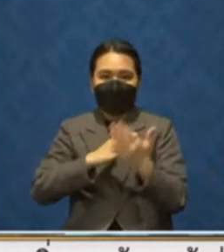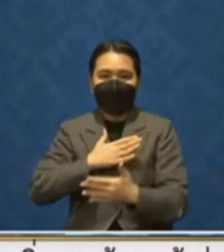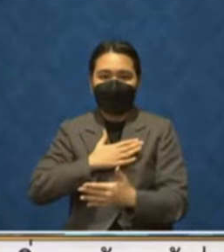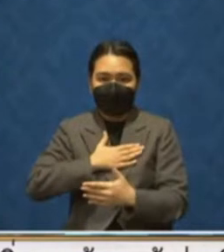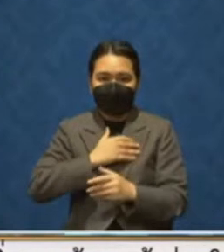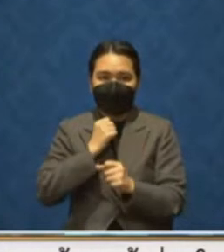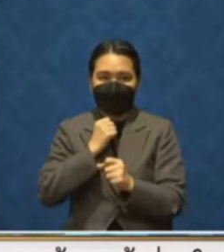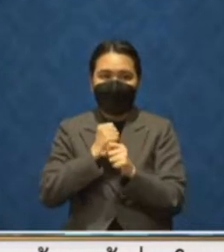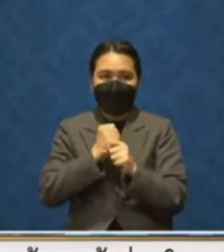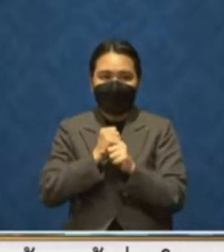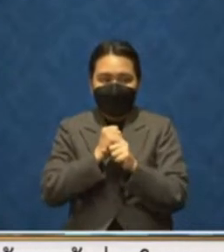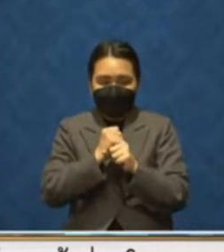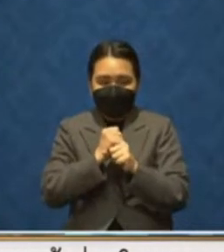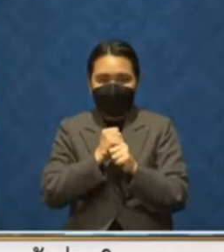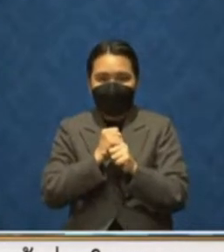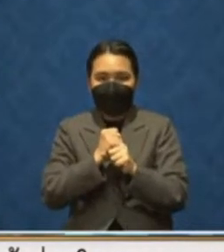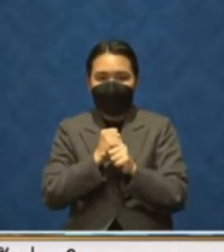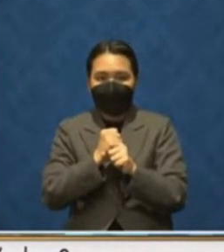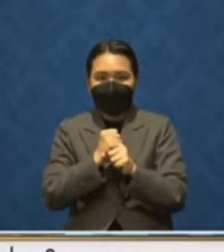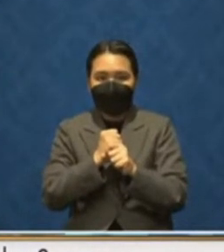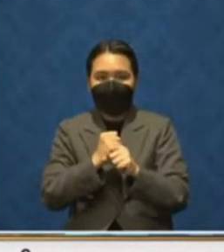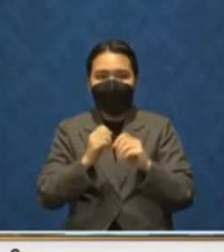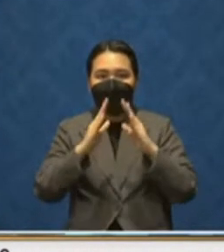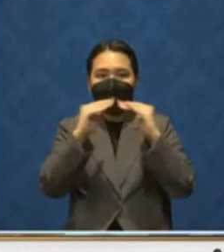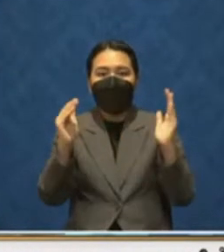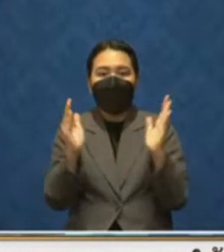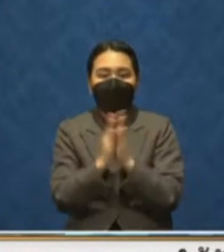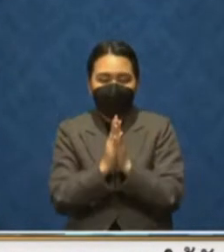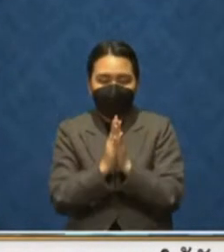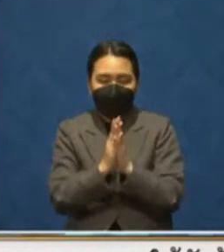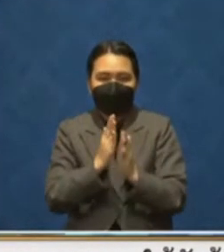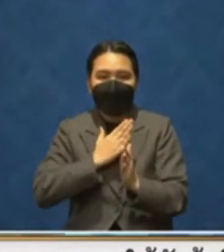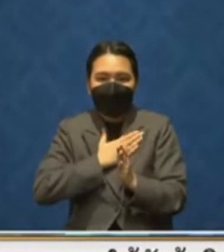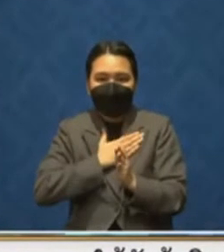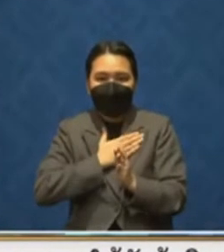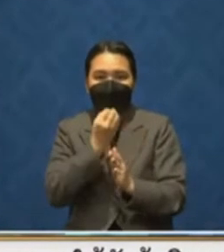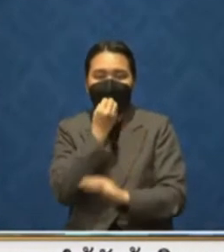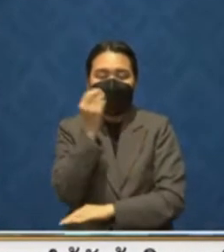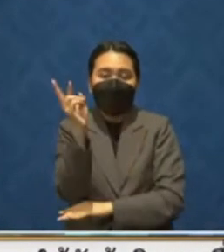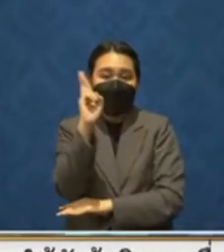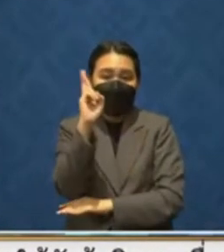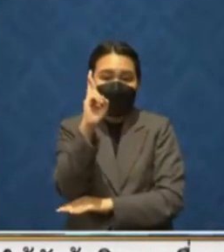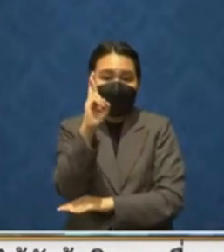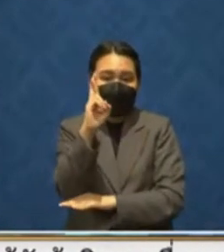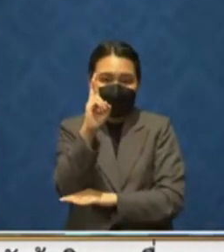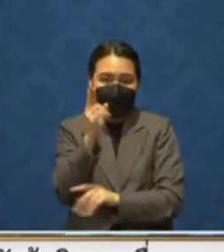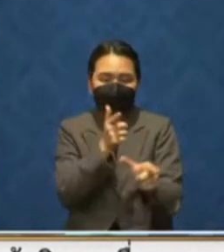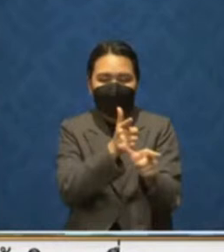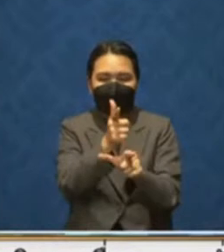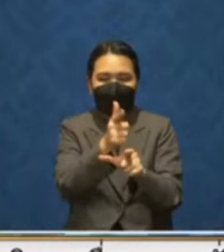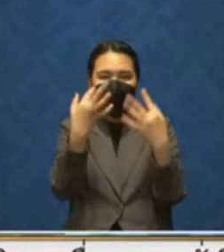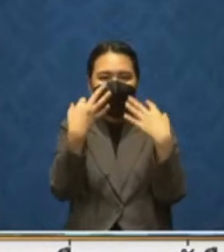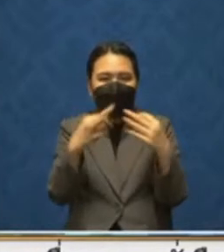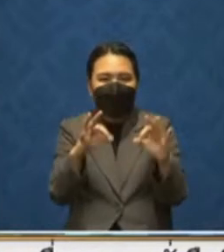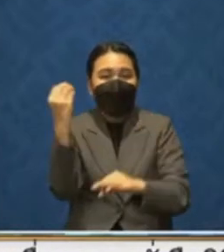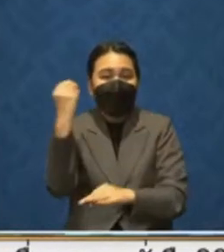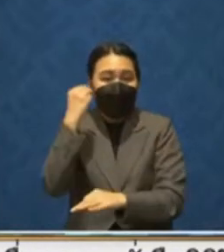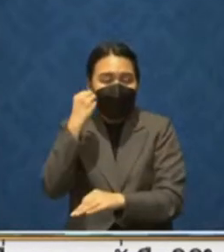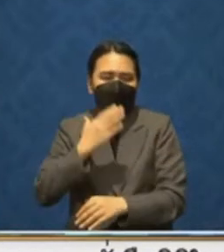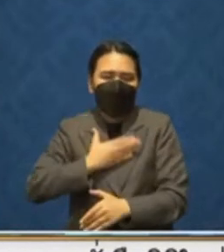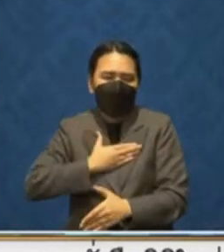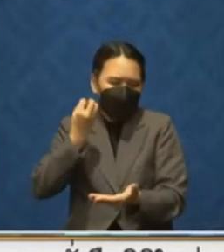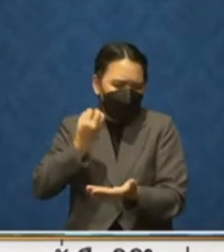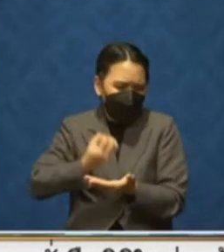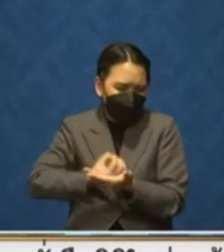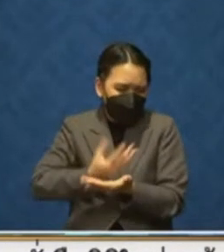ที่วัดเจ้าอามข้างบนผมเนี่ยนะเลี้ยงอาหารกลางวันทุกวันนะครับผมไม่ได้มีเงินทองอะไรมากมายเรา